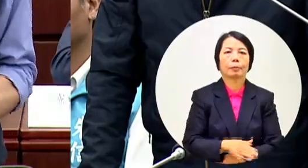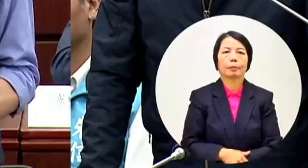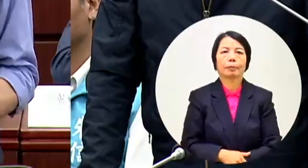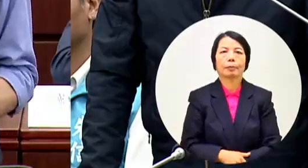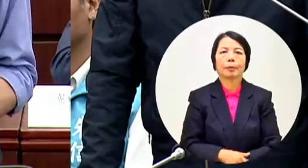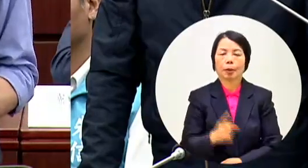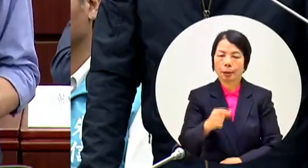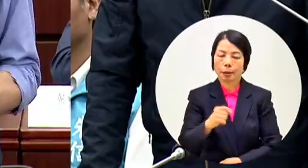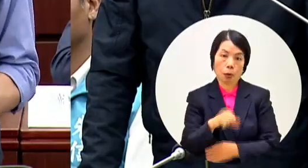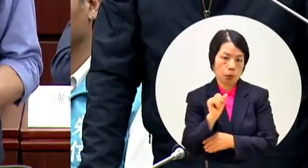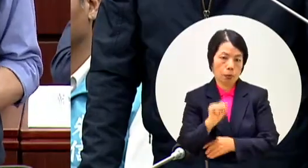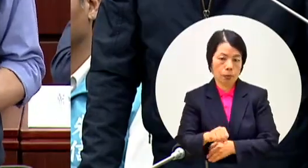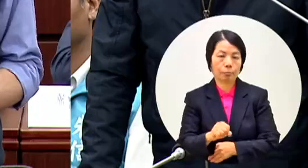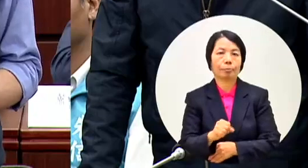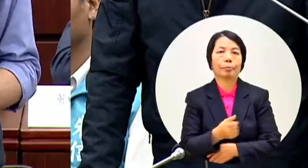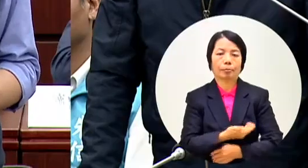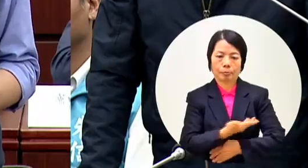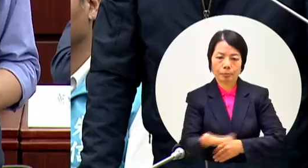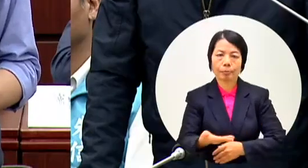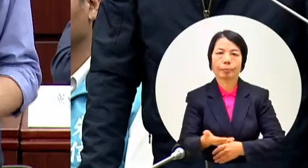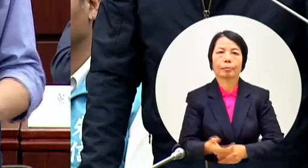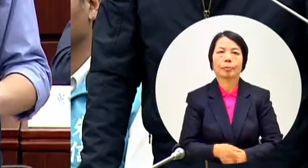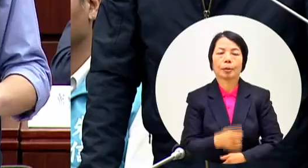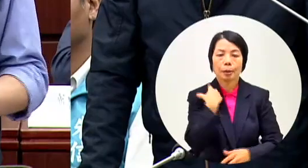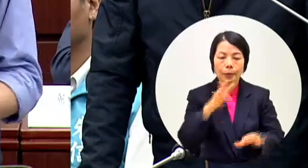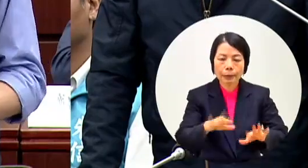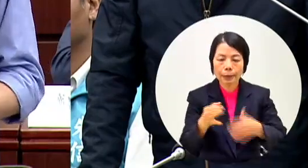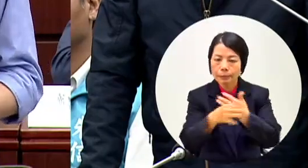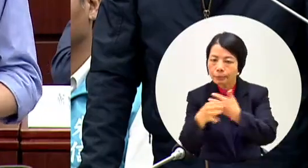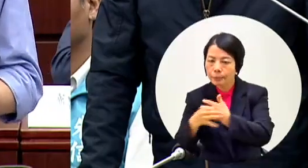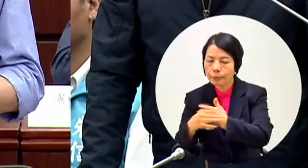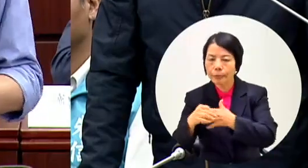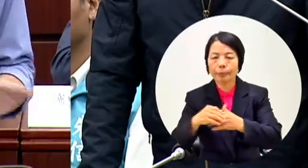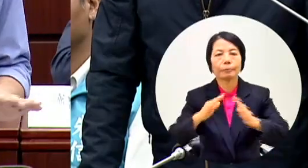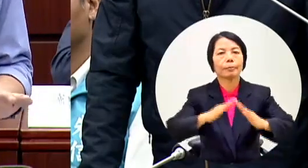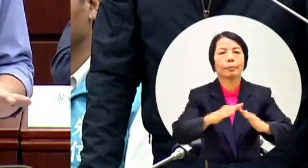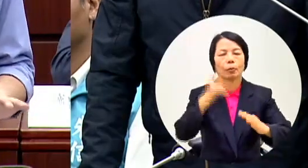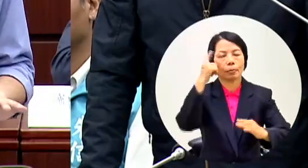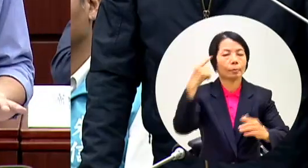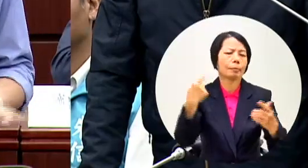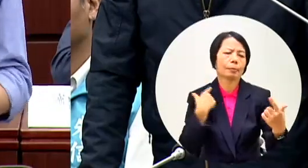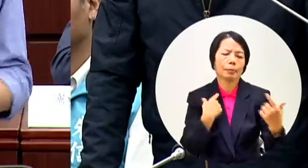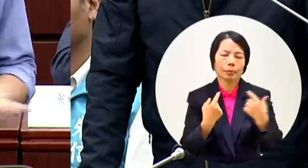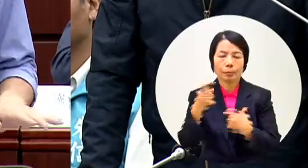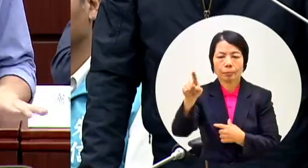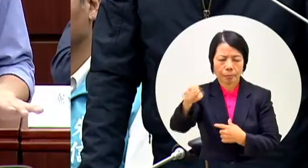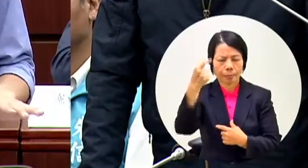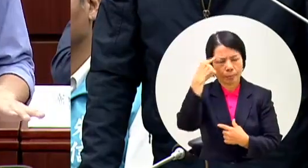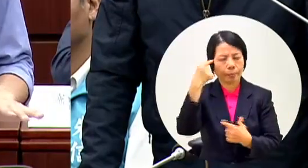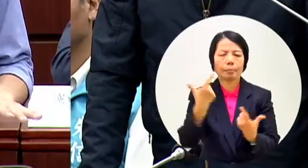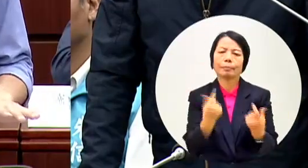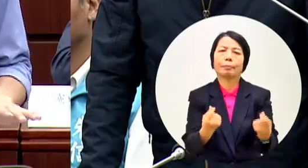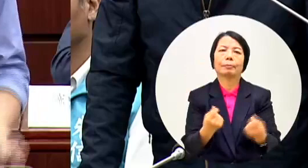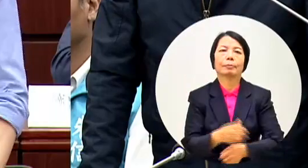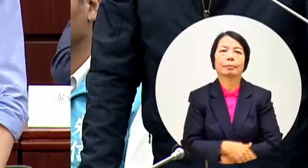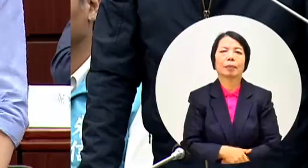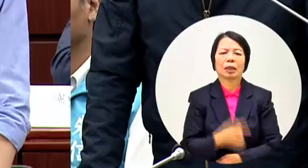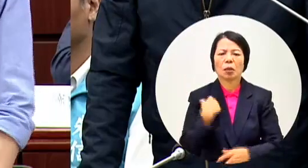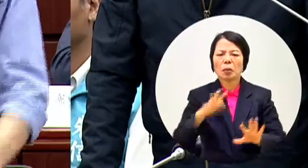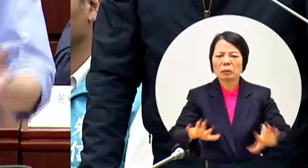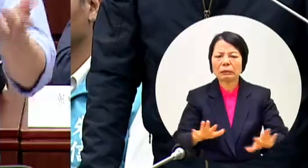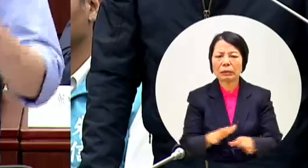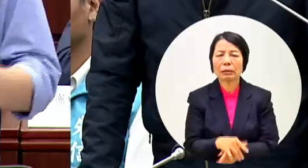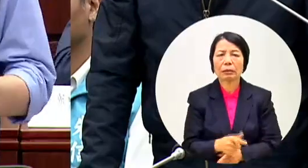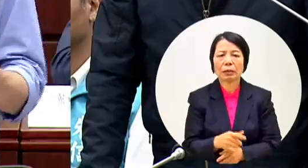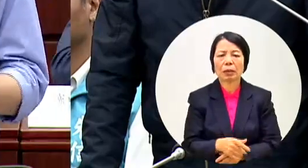可以实验的城市，这种想法我们是一样的。我们很怕一个城市的发展像一滩死水，大家都不叮当。事实上，我